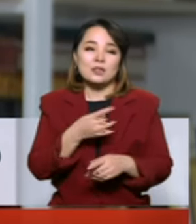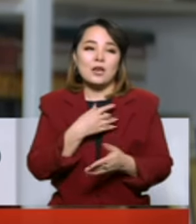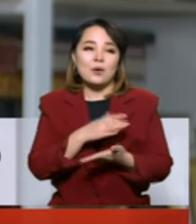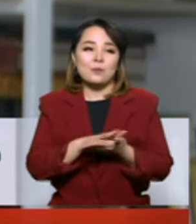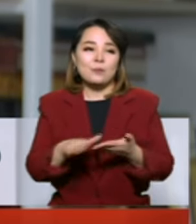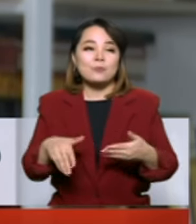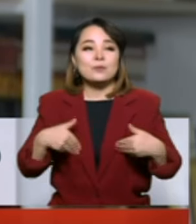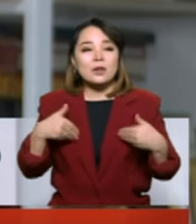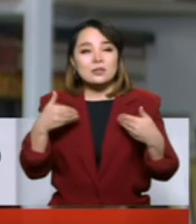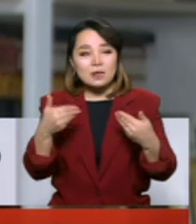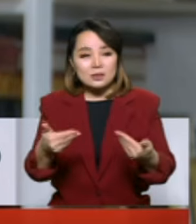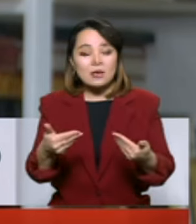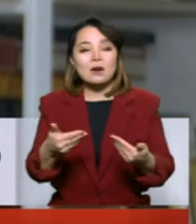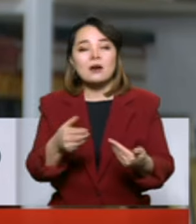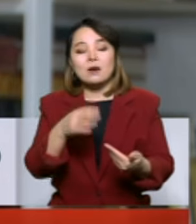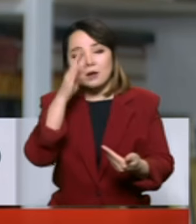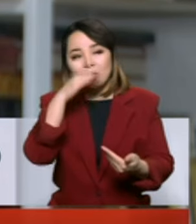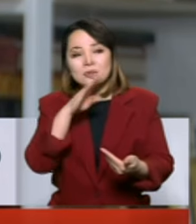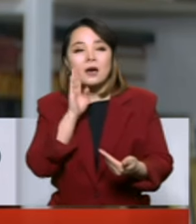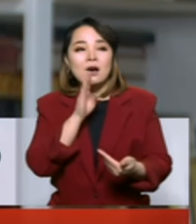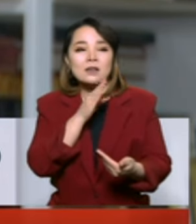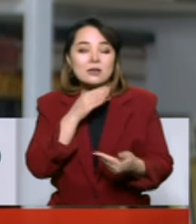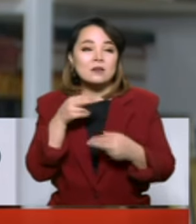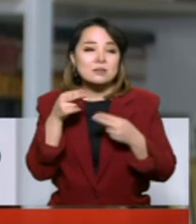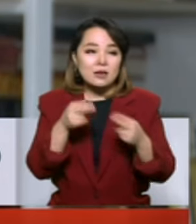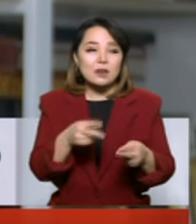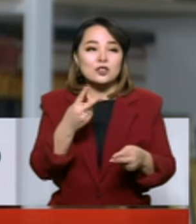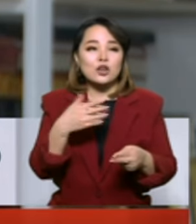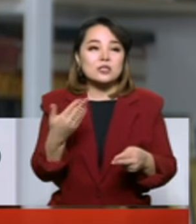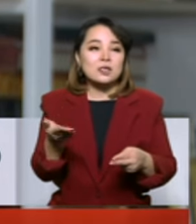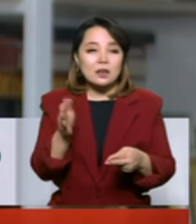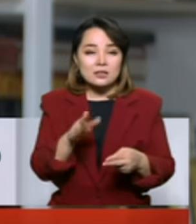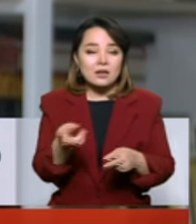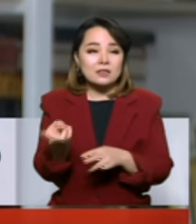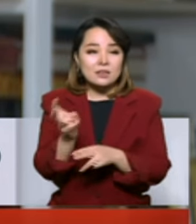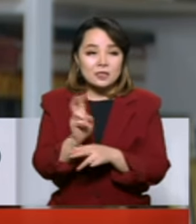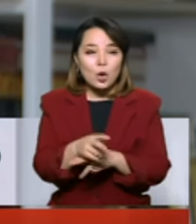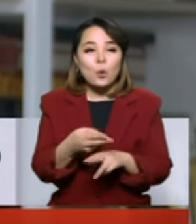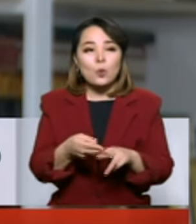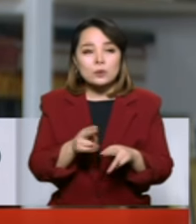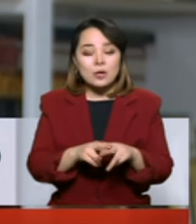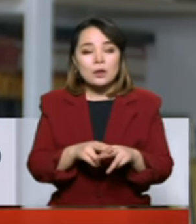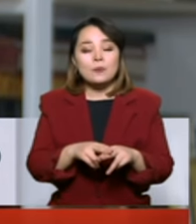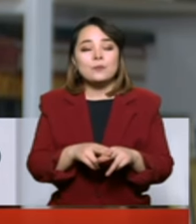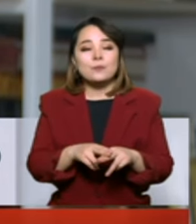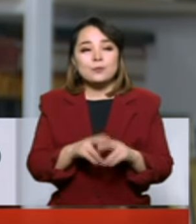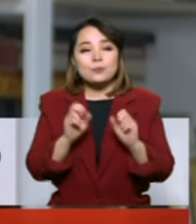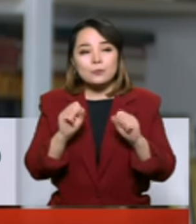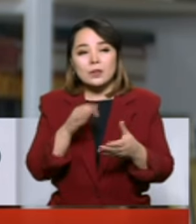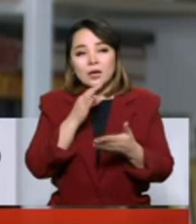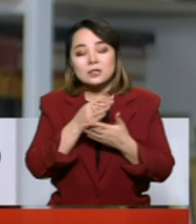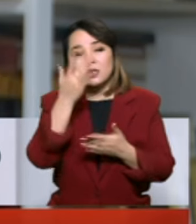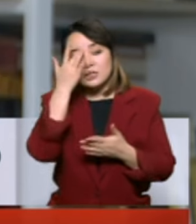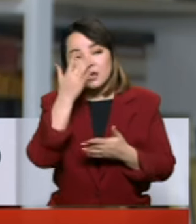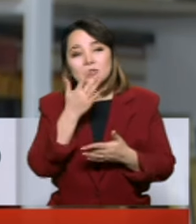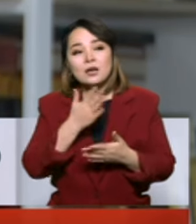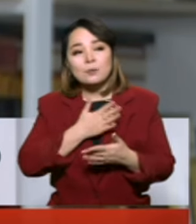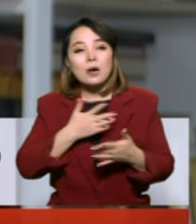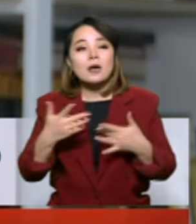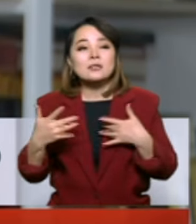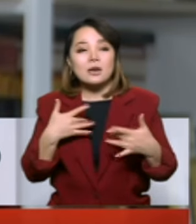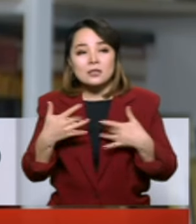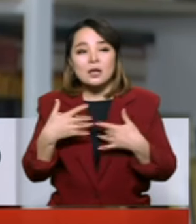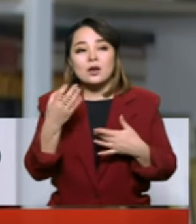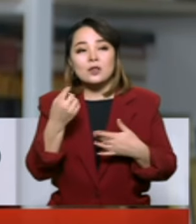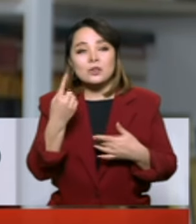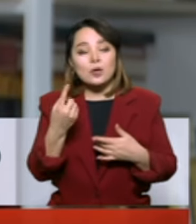бердім. Одан кейін әке аналары осында келді екі жақтан. Сондықтан бұйыртса жазда біздің театрымызда